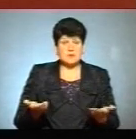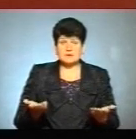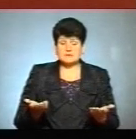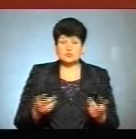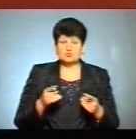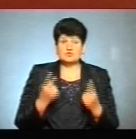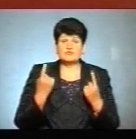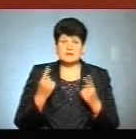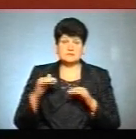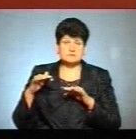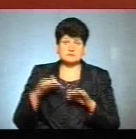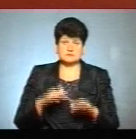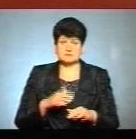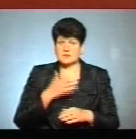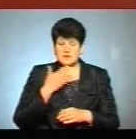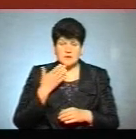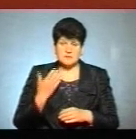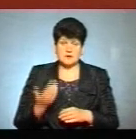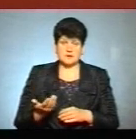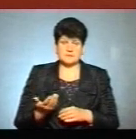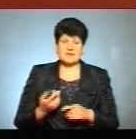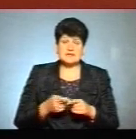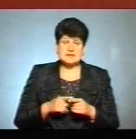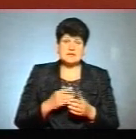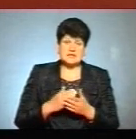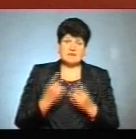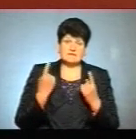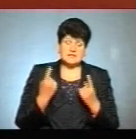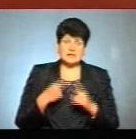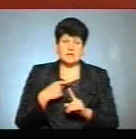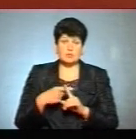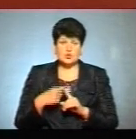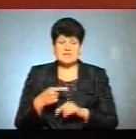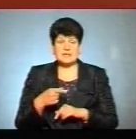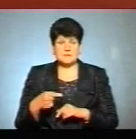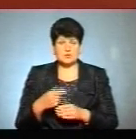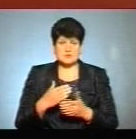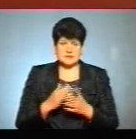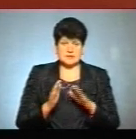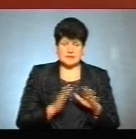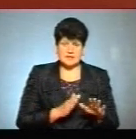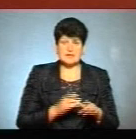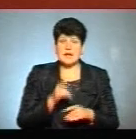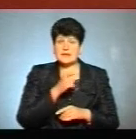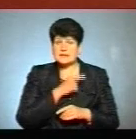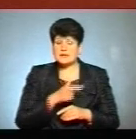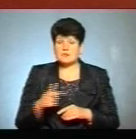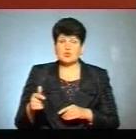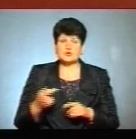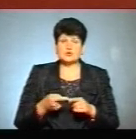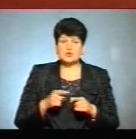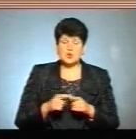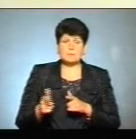Тому великого потоку немає. І зрештою, це є великі плюси і мінуси в тому, звичайно. Але на протязі оцих